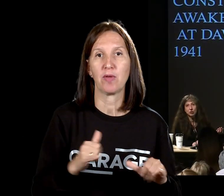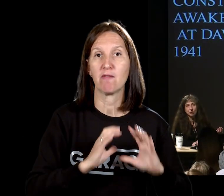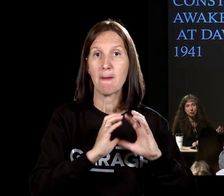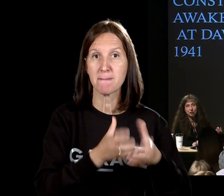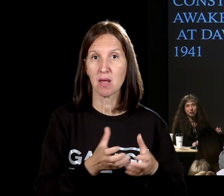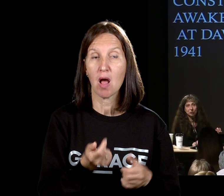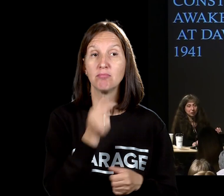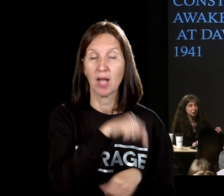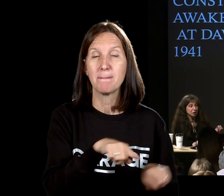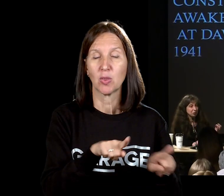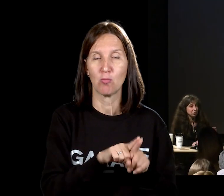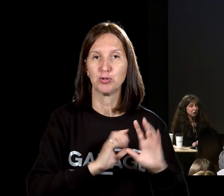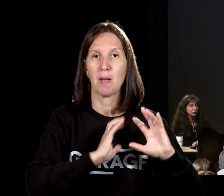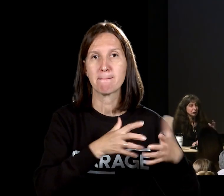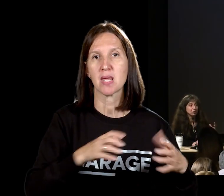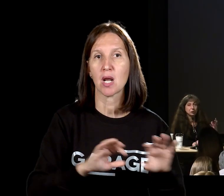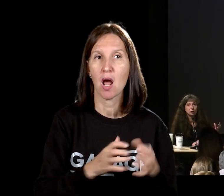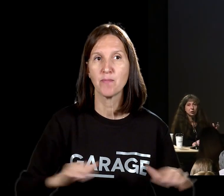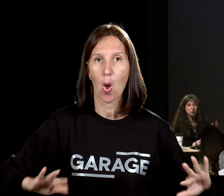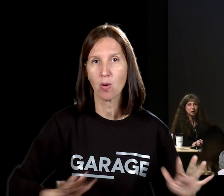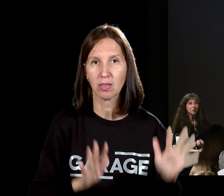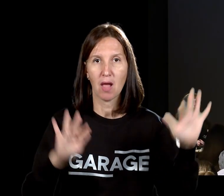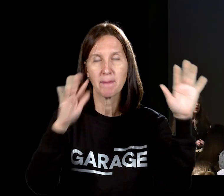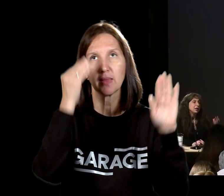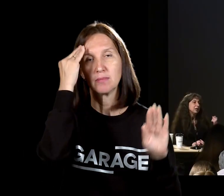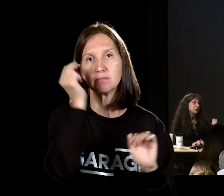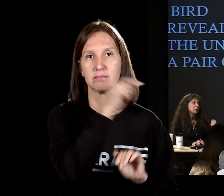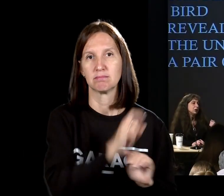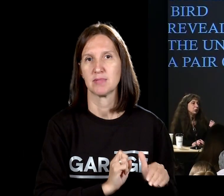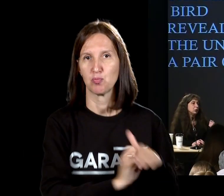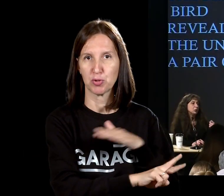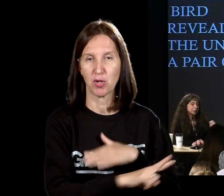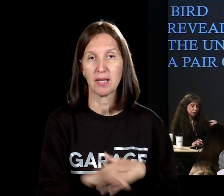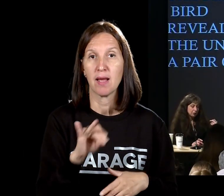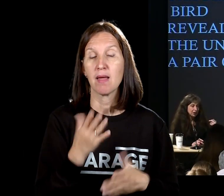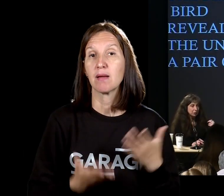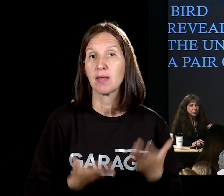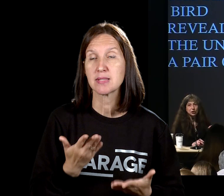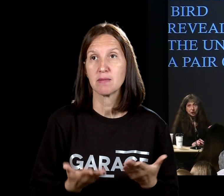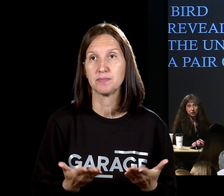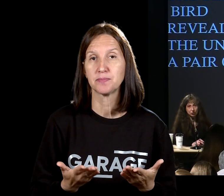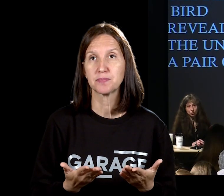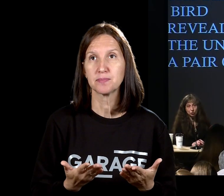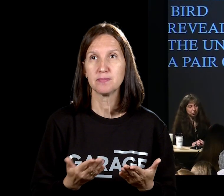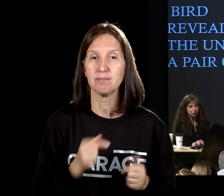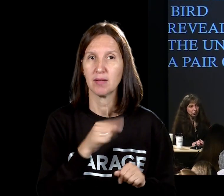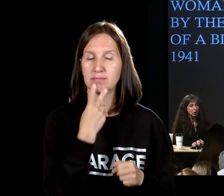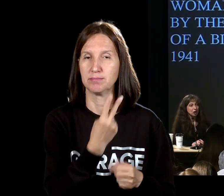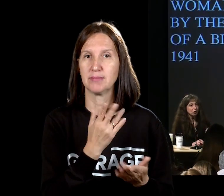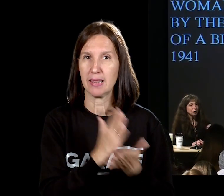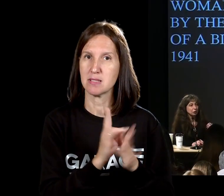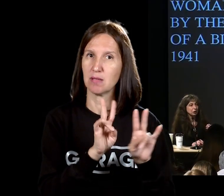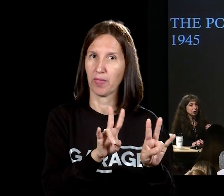оказывается миром орнамента, миром вот этого вот побега. И если говорить о неподвижности в работах